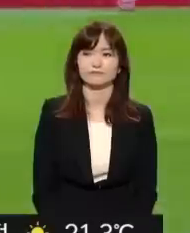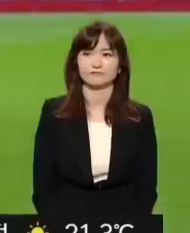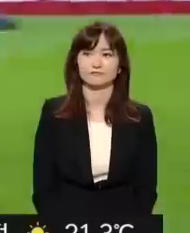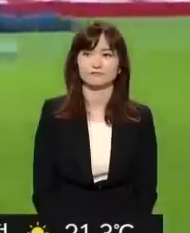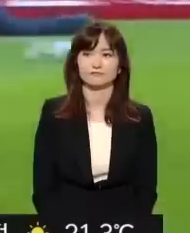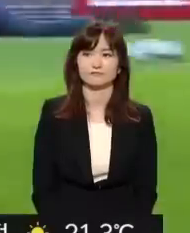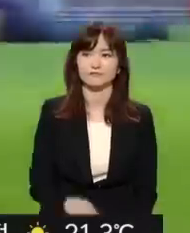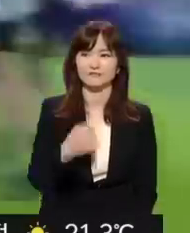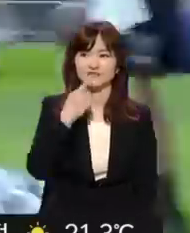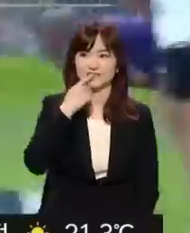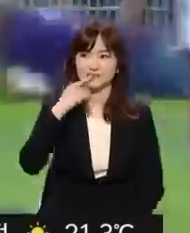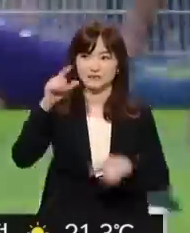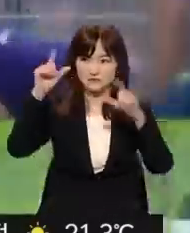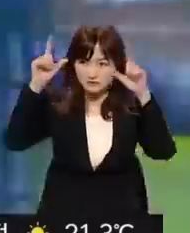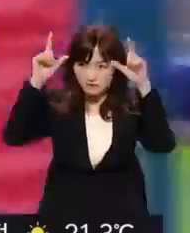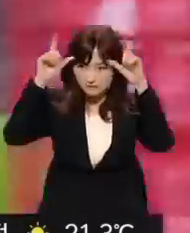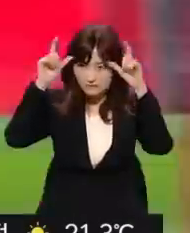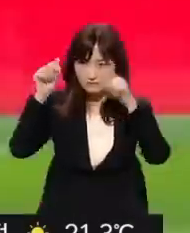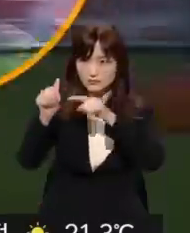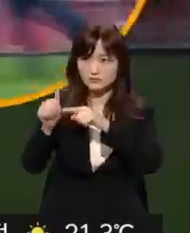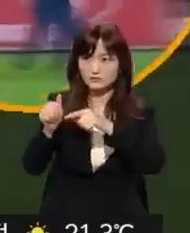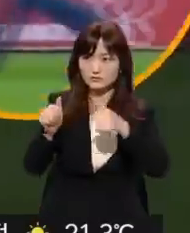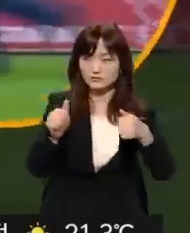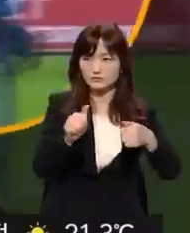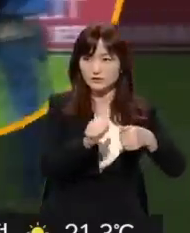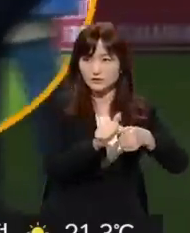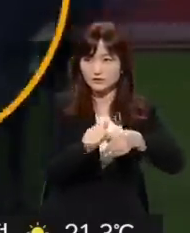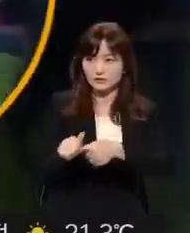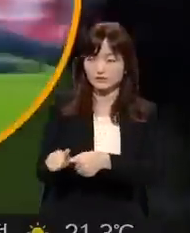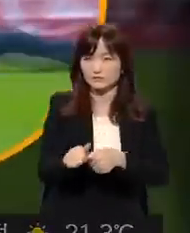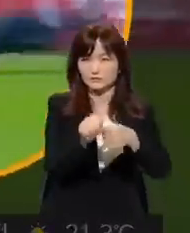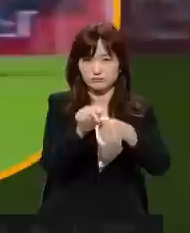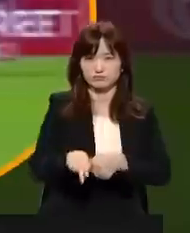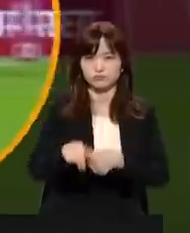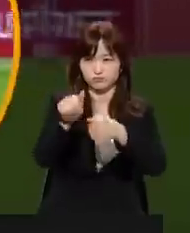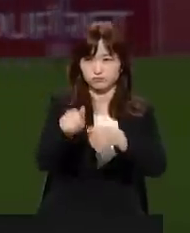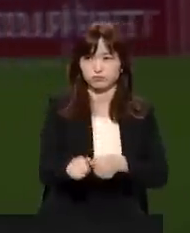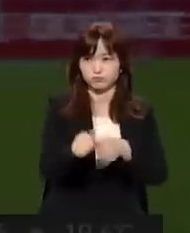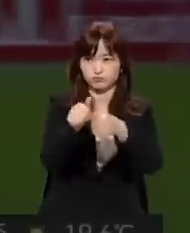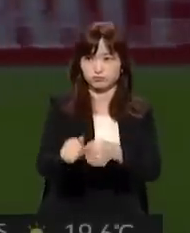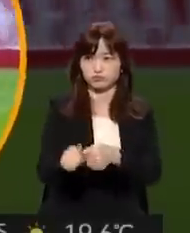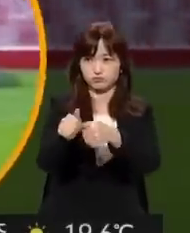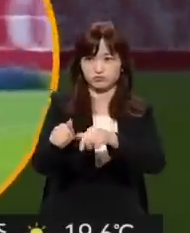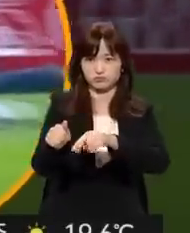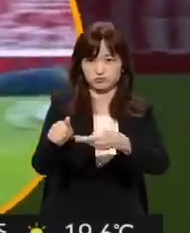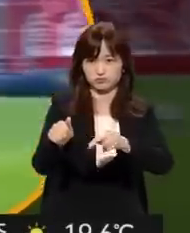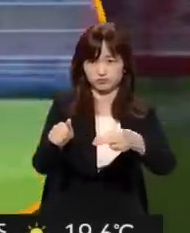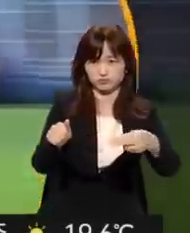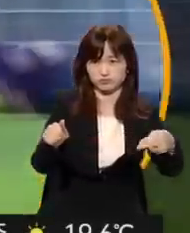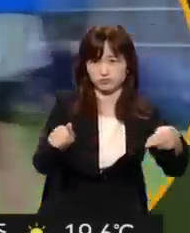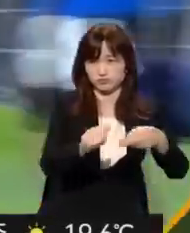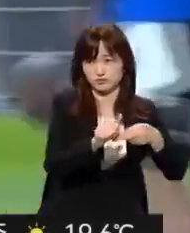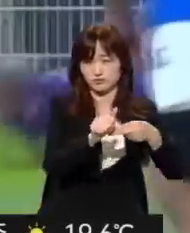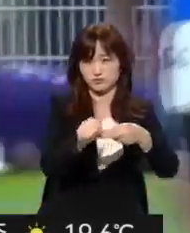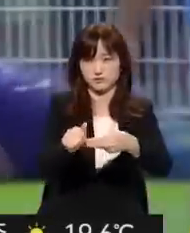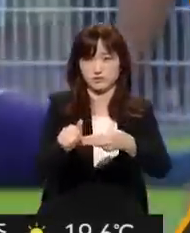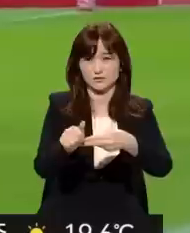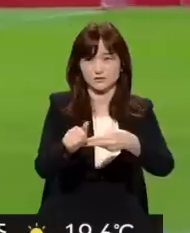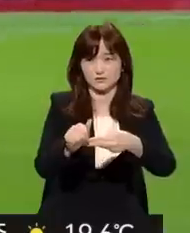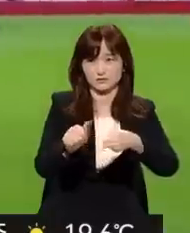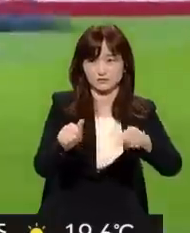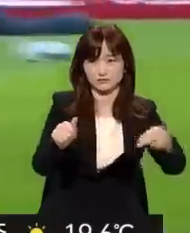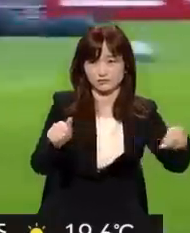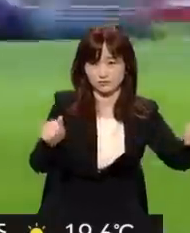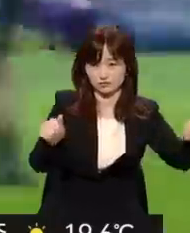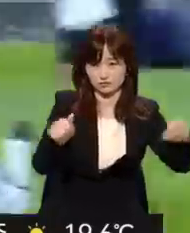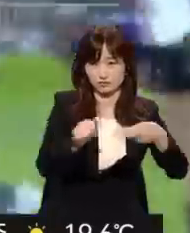네, 흰 소 한 마리가 이 남성을 매단 채로 잔디 위를 날깁니다. 남성은 결국 바닥에 고꾸라져서 줄을 아예 놓쳐버리고